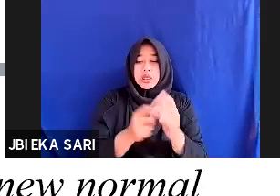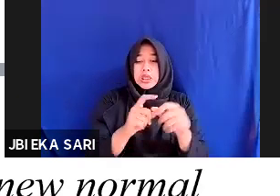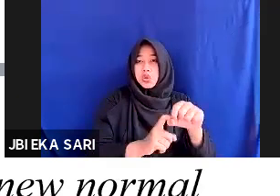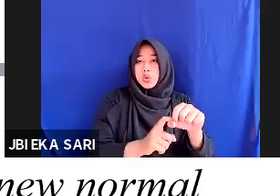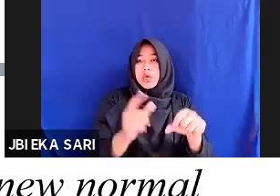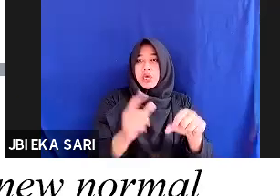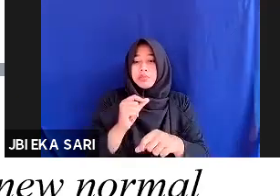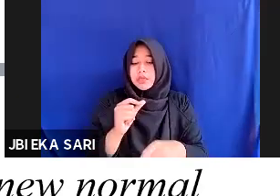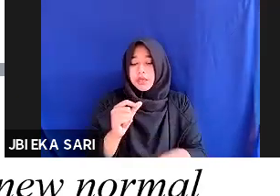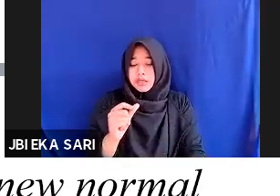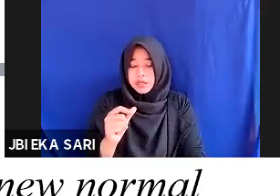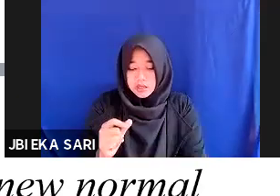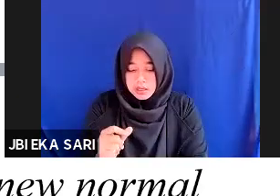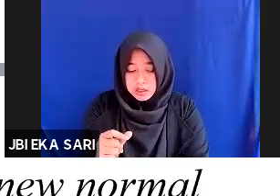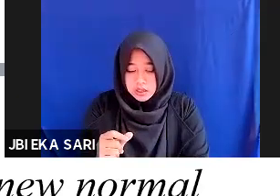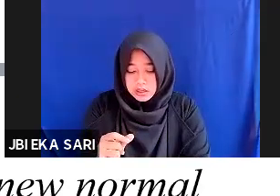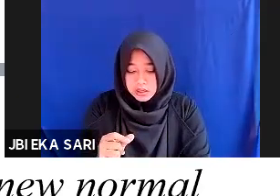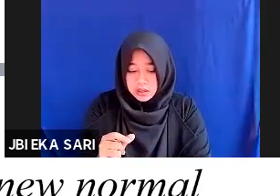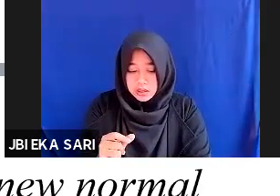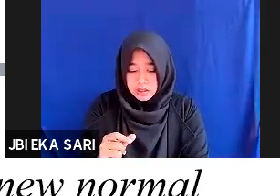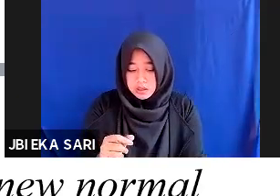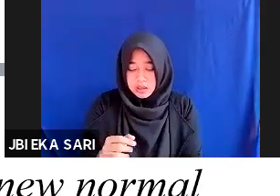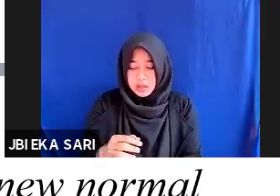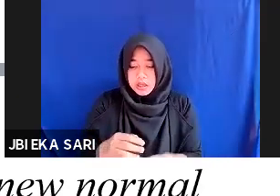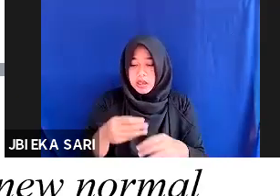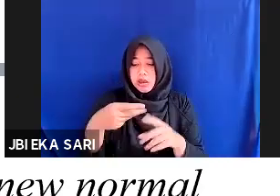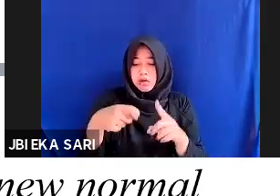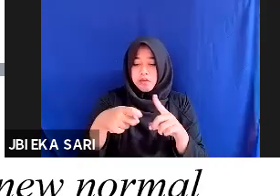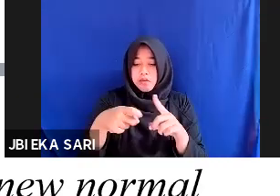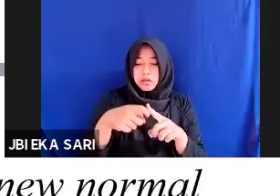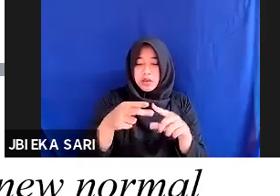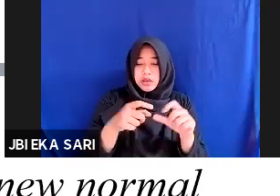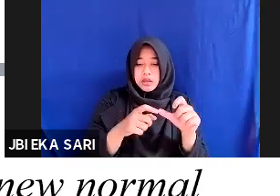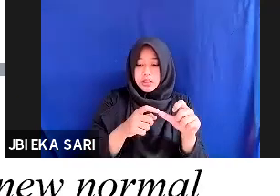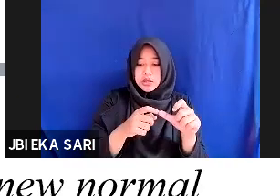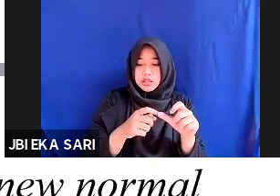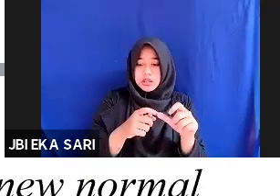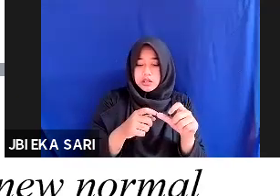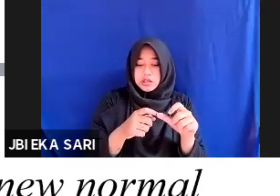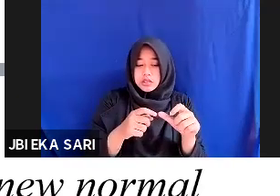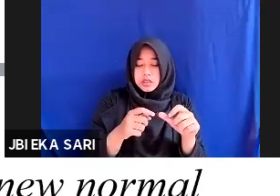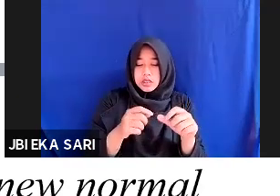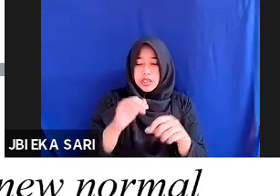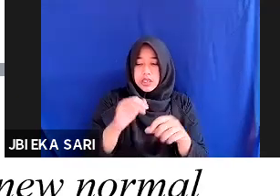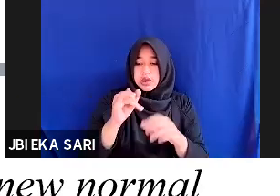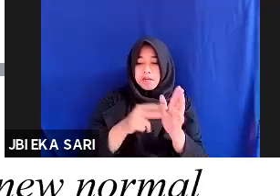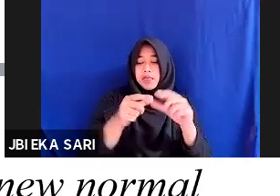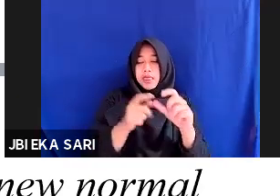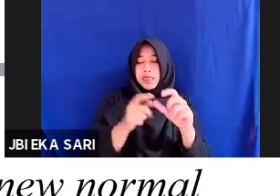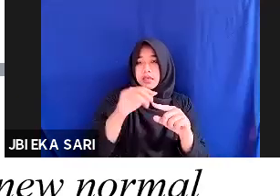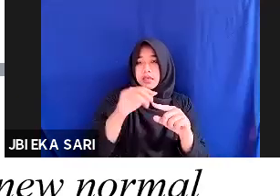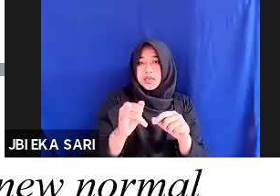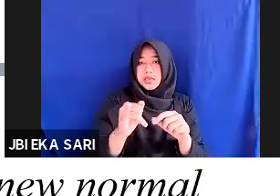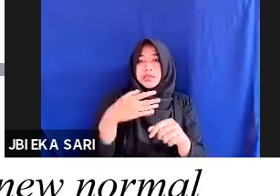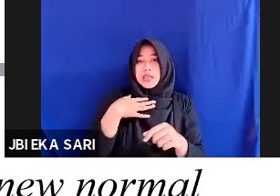kebijakan otoritas ekonomi dan implementasinya. Nah, ini kita saya kira bukan hanya tugas pemerintah, kita juga harus mengawalnya dan